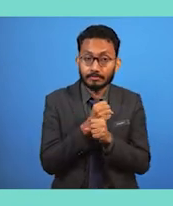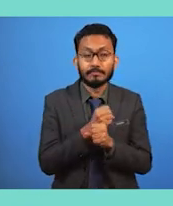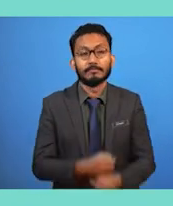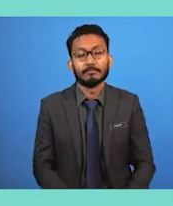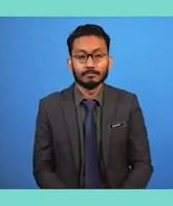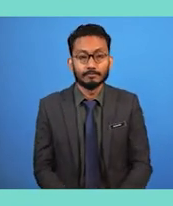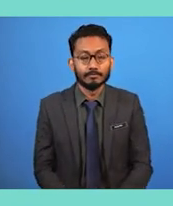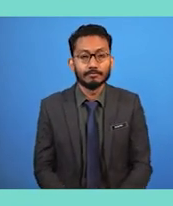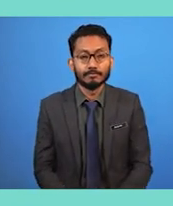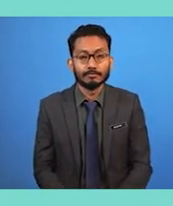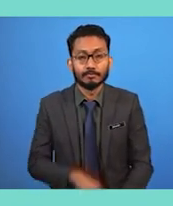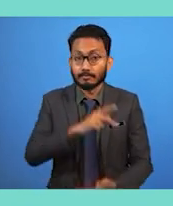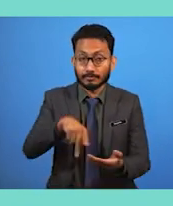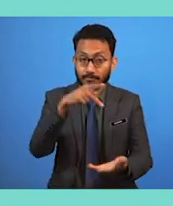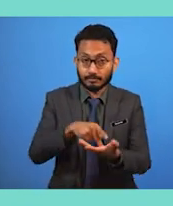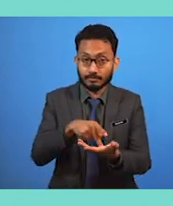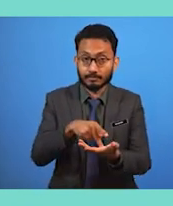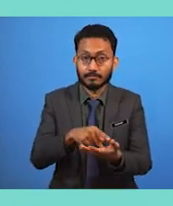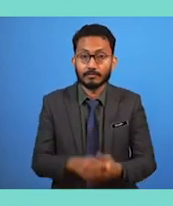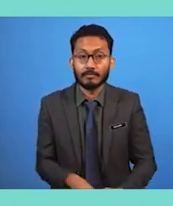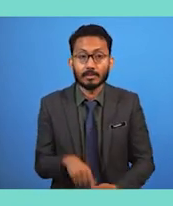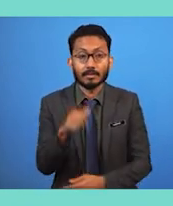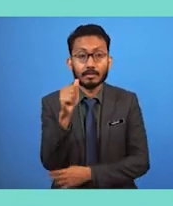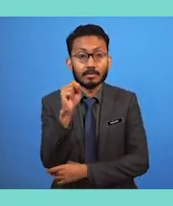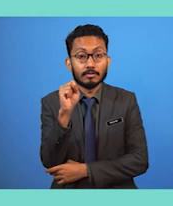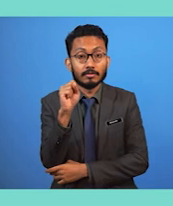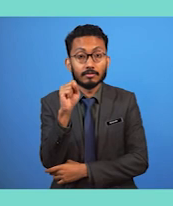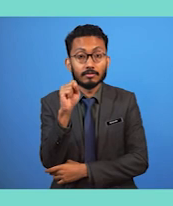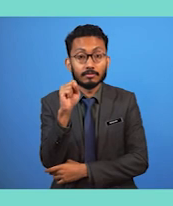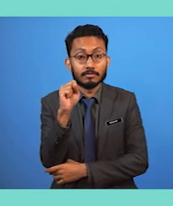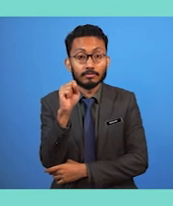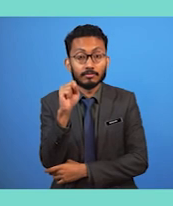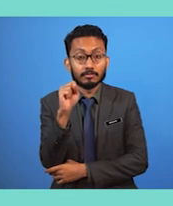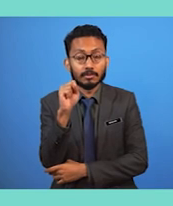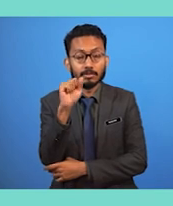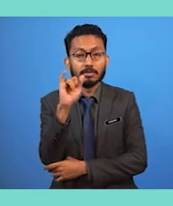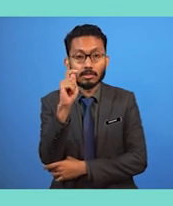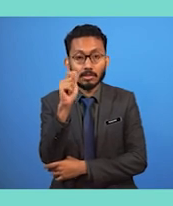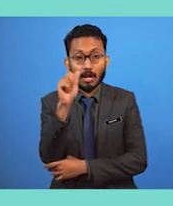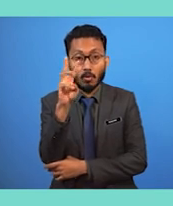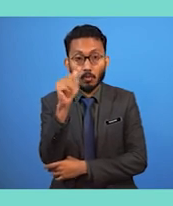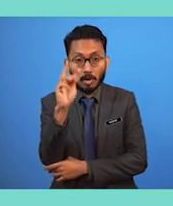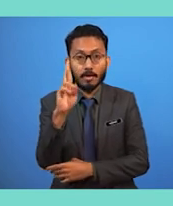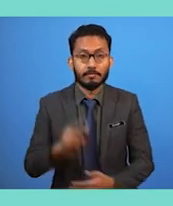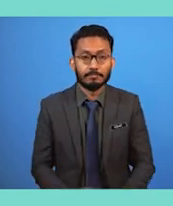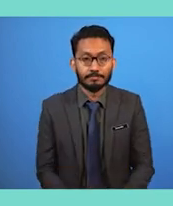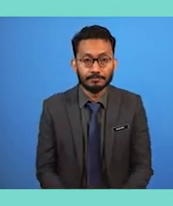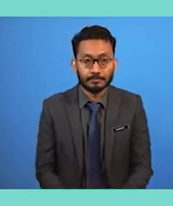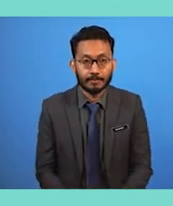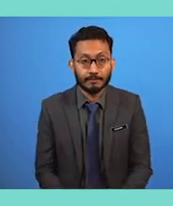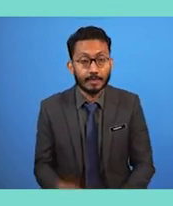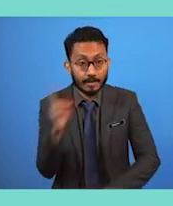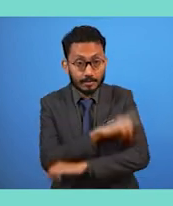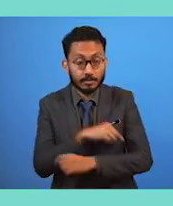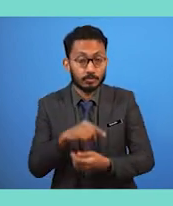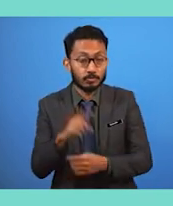daripada Pusat Penyelidikan Air Tawar Gelami Lemi. Pertama, penuaian hasil dilakukan pada hari ketujuh